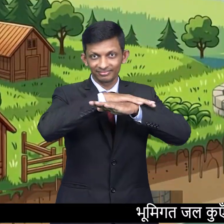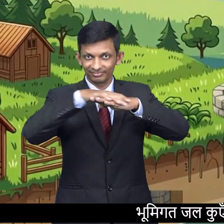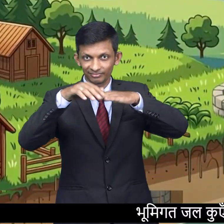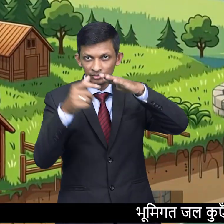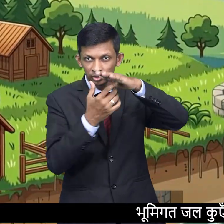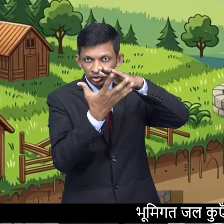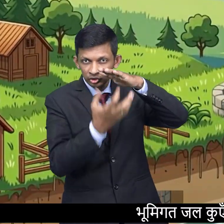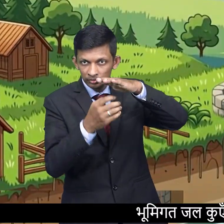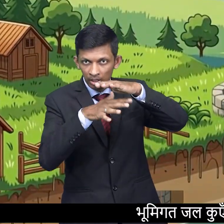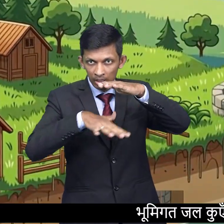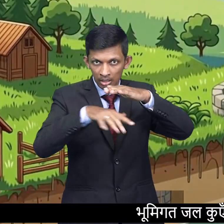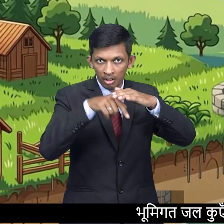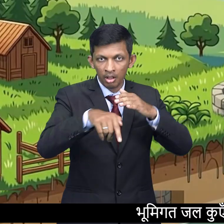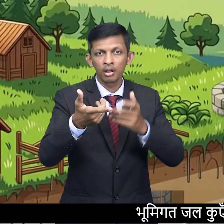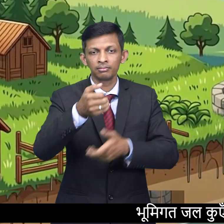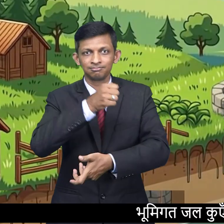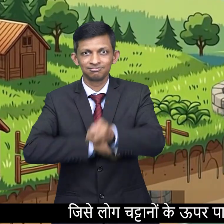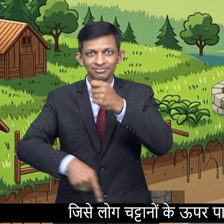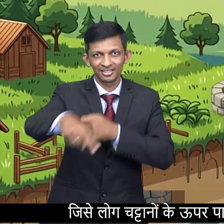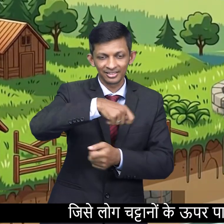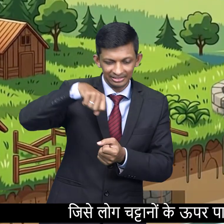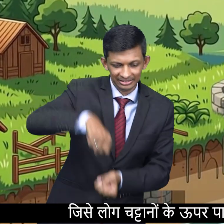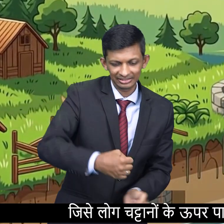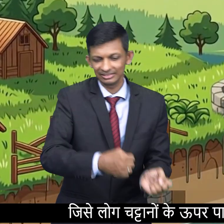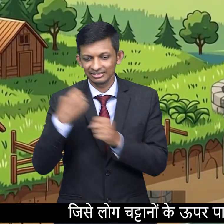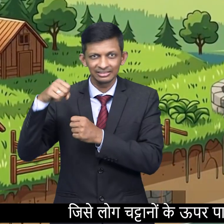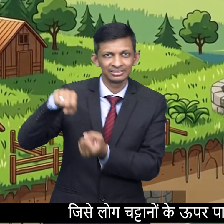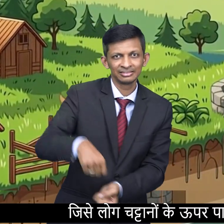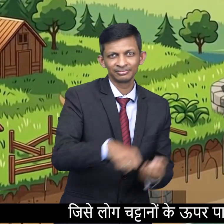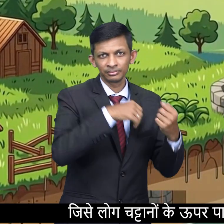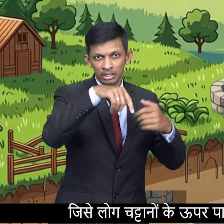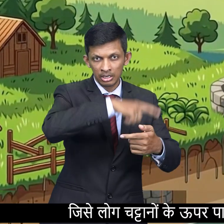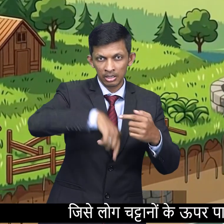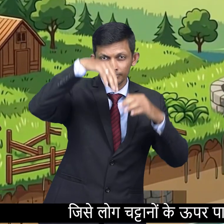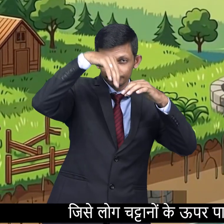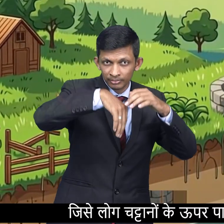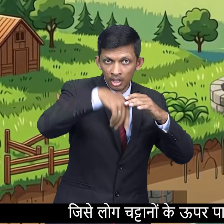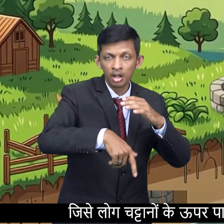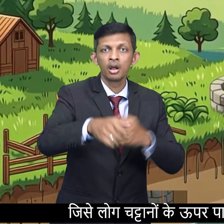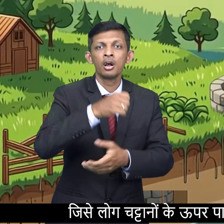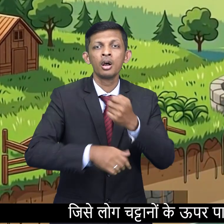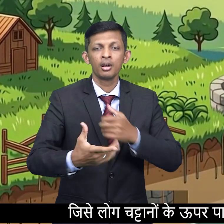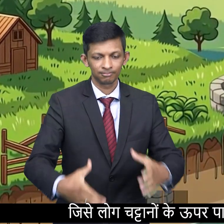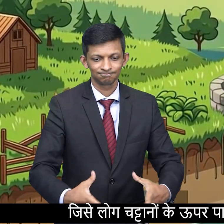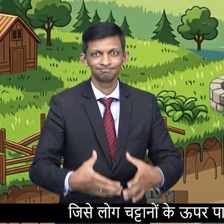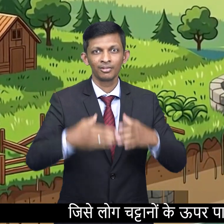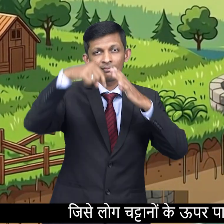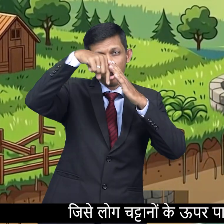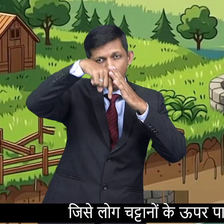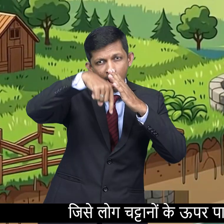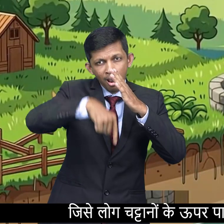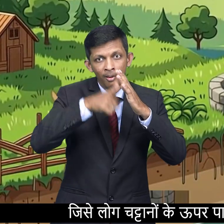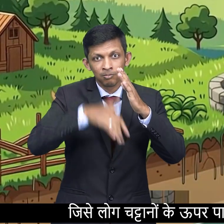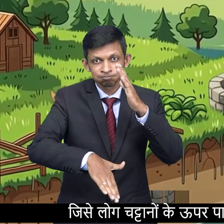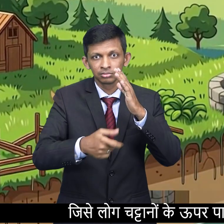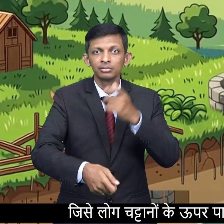भूमिगत जल कुएं के पानी के रूप में बाहर आता है, जिसे लोग चट्टानों के ऊपर पानी पाने के लिए जमीन में गहराई तक खोदते